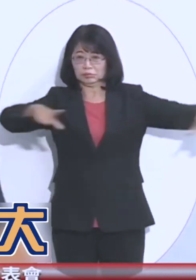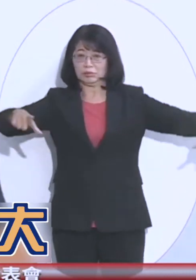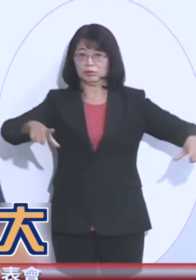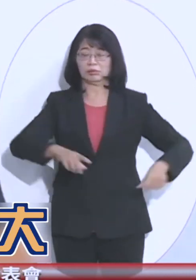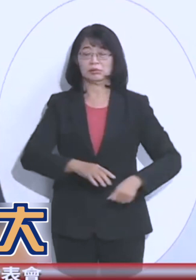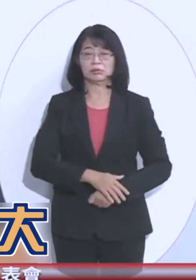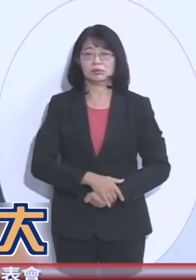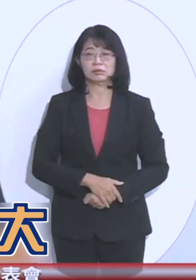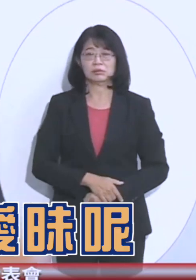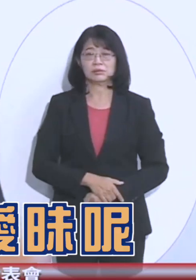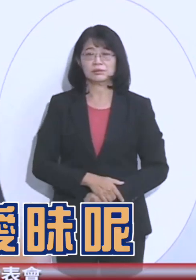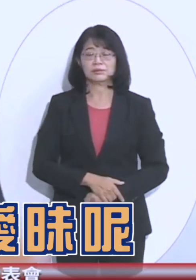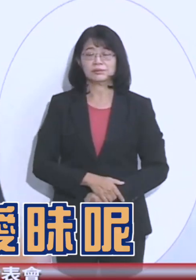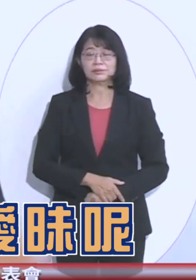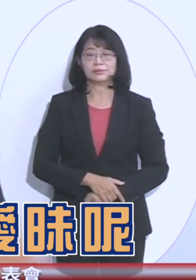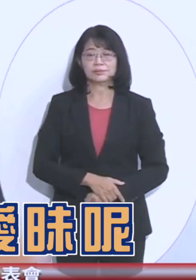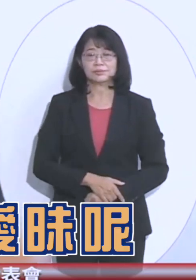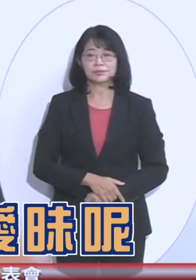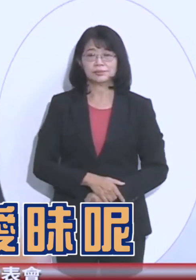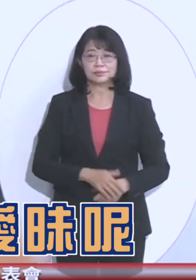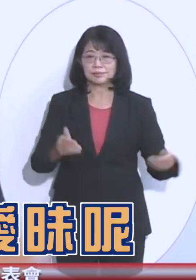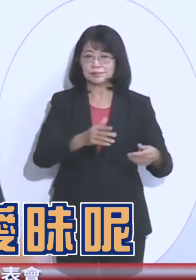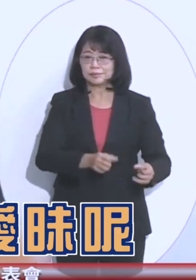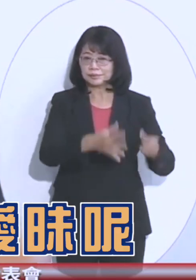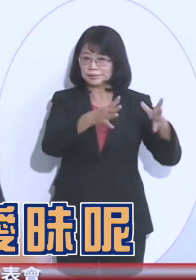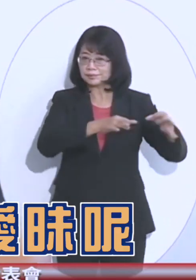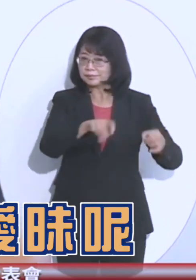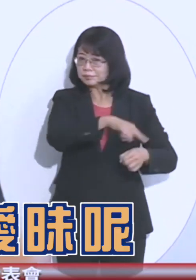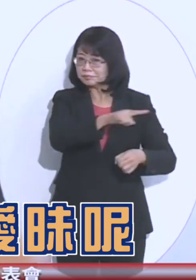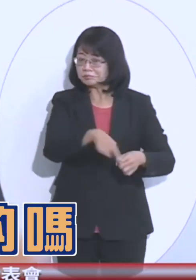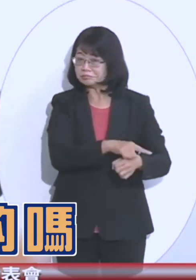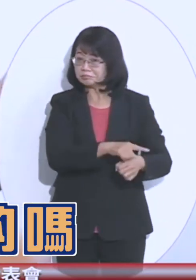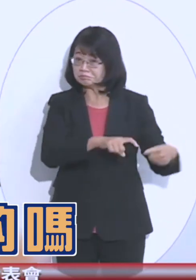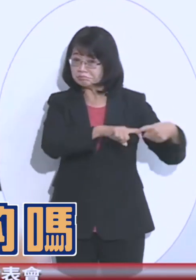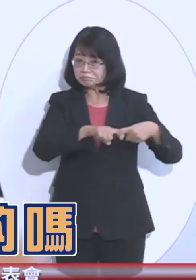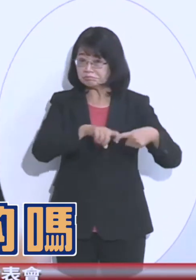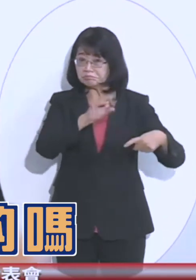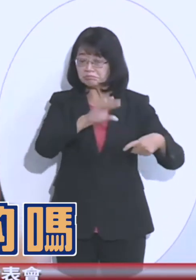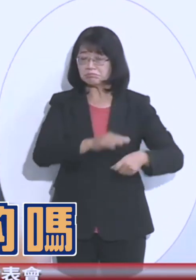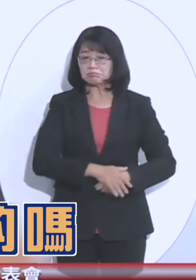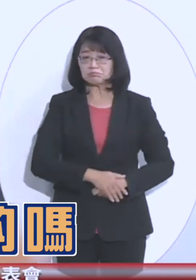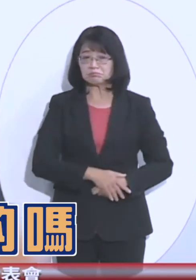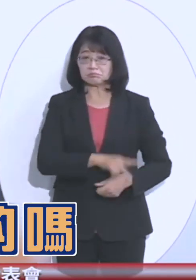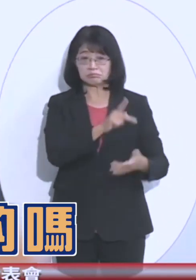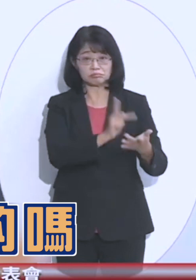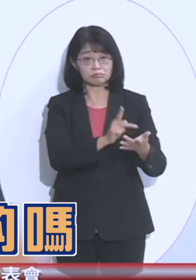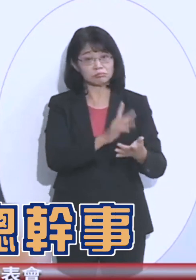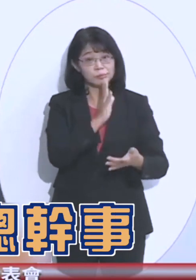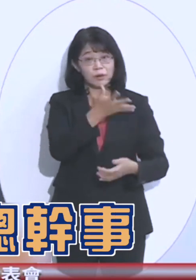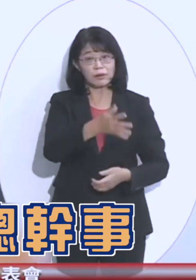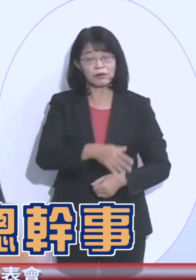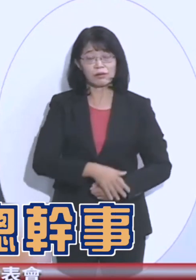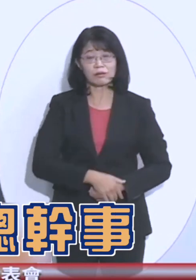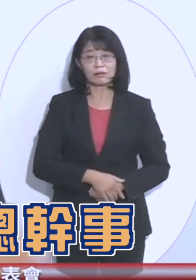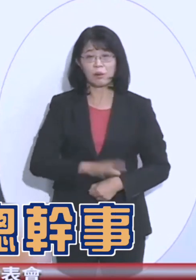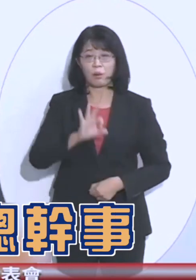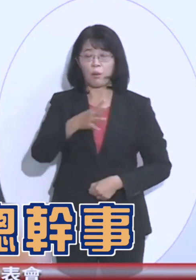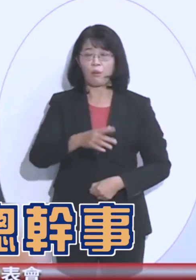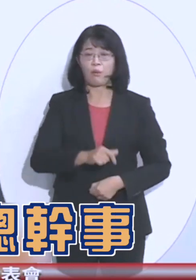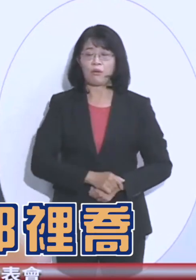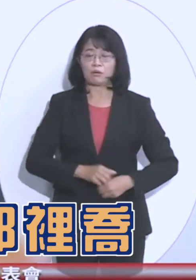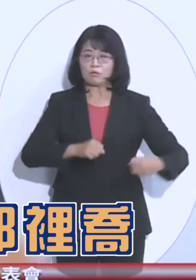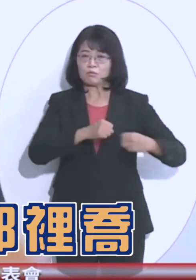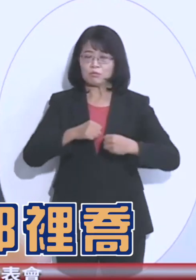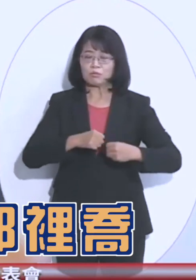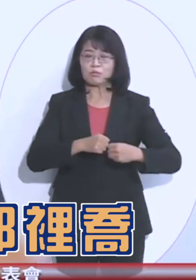地，你含建商有啥物暧昧呢？你是甲建商租的吗？是安那？你的竞选总